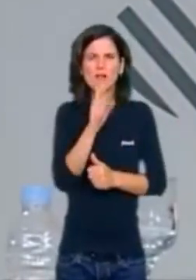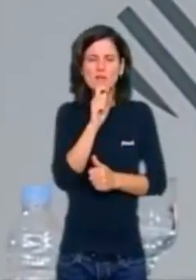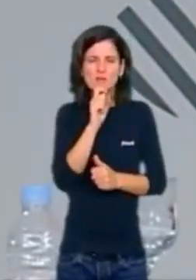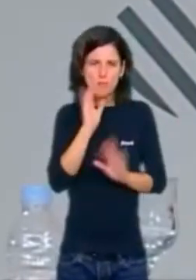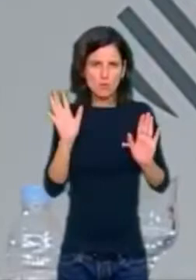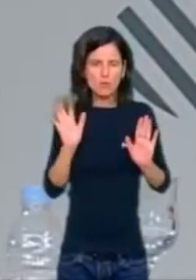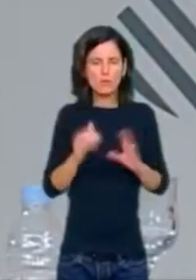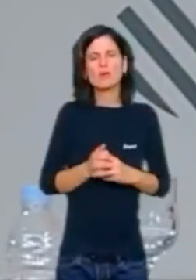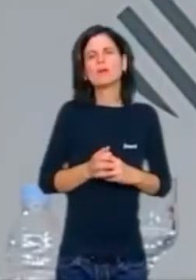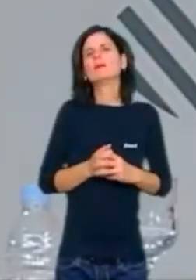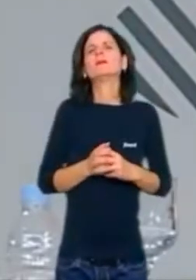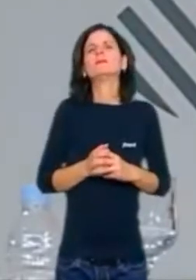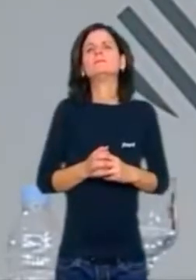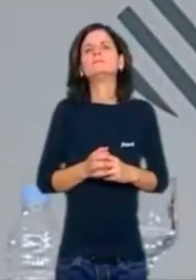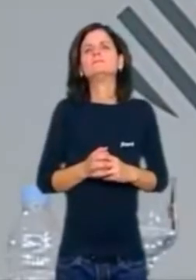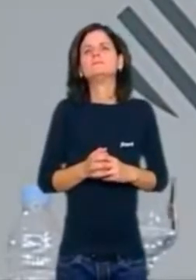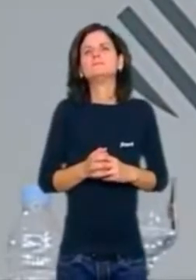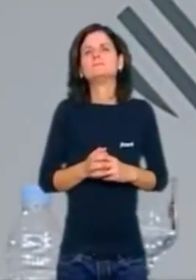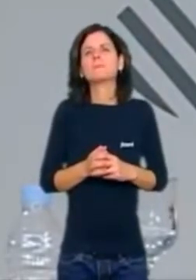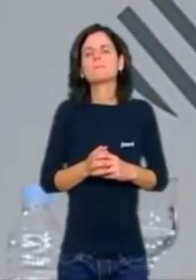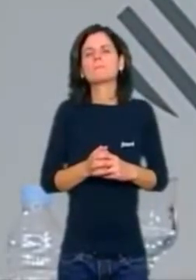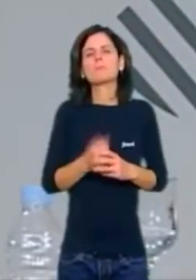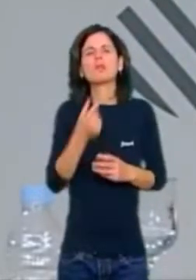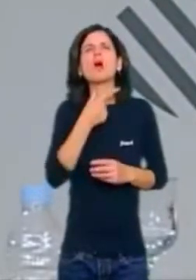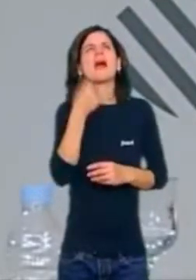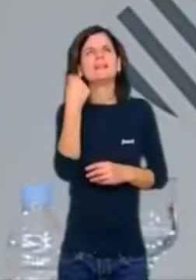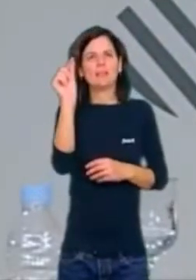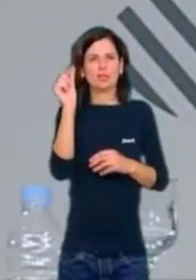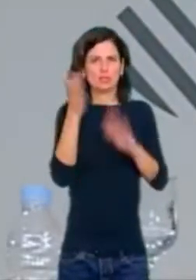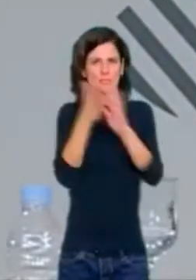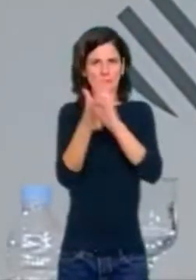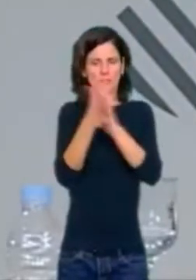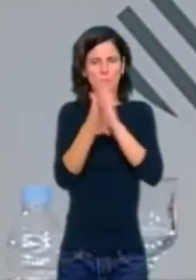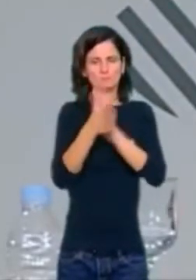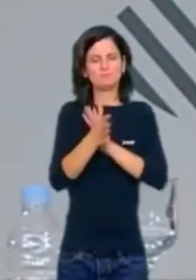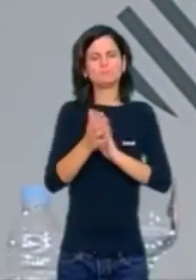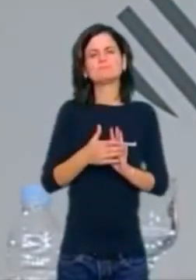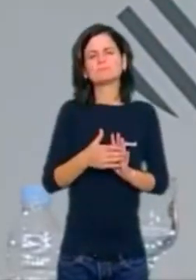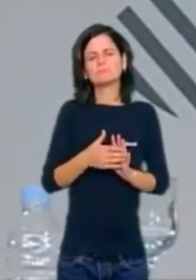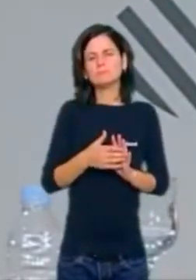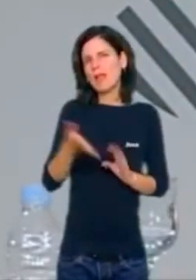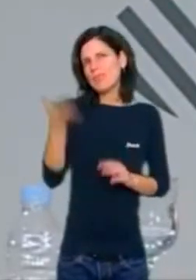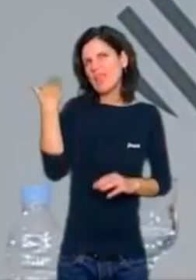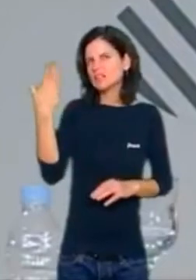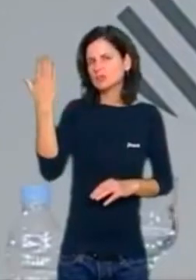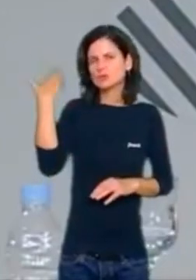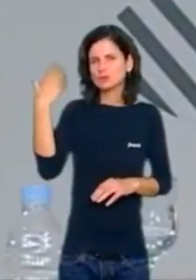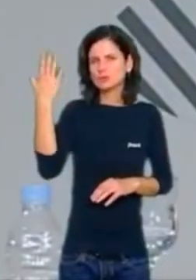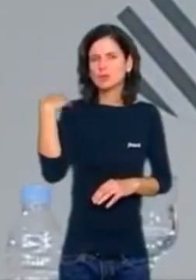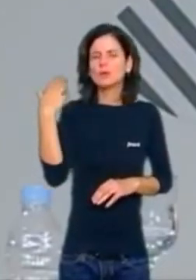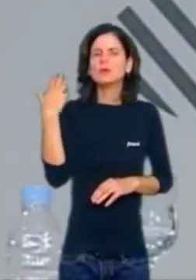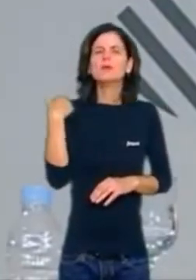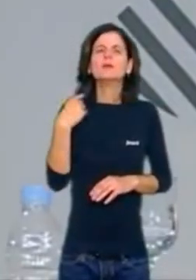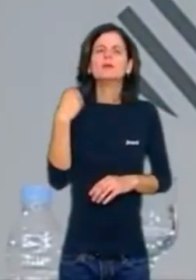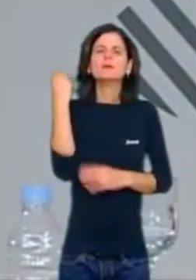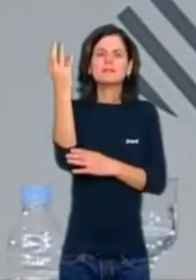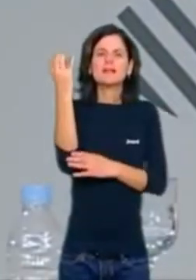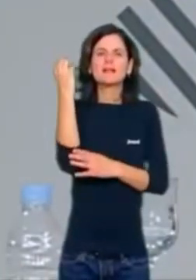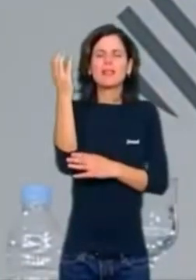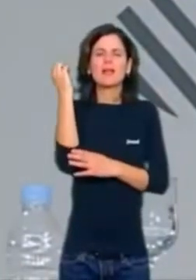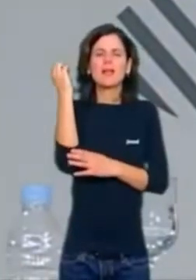tots. Quan, mira, jo li vaig contar una anècdota. Fa molts, prou anys, jo vaig fer una xerrada sobre igualtat,